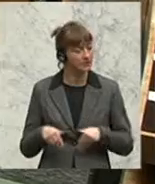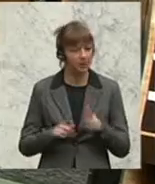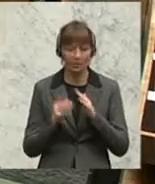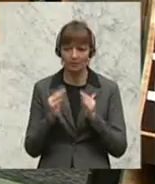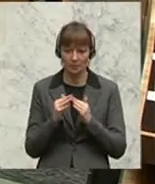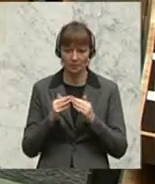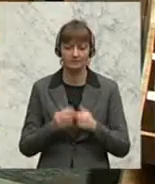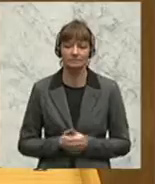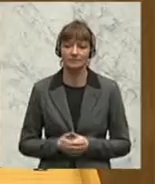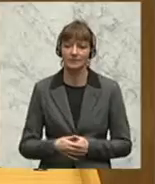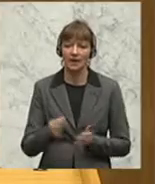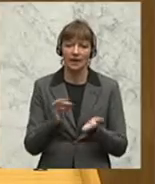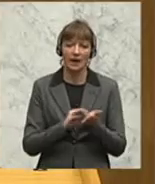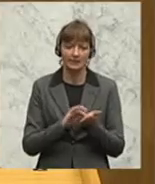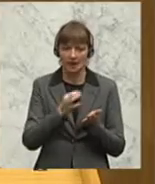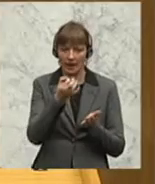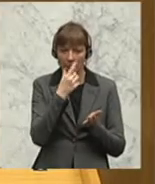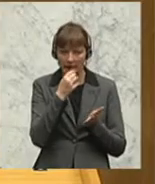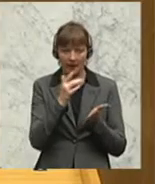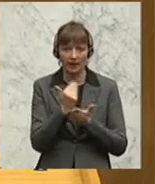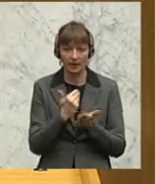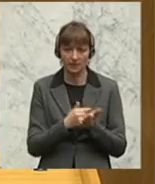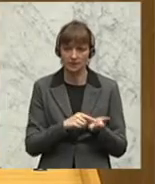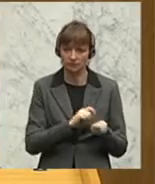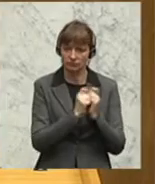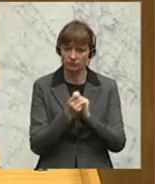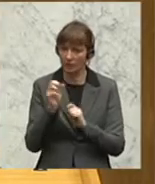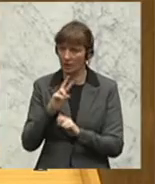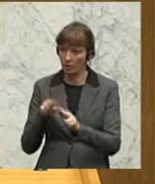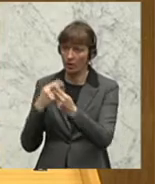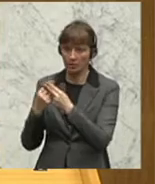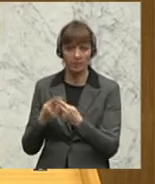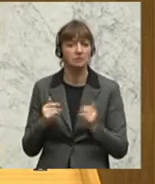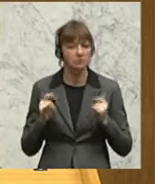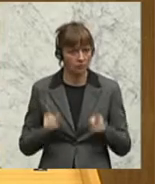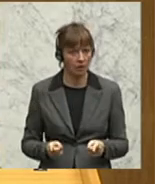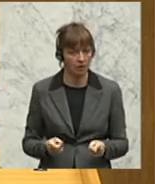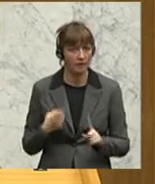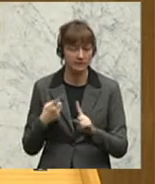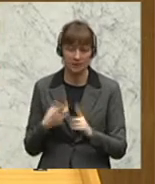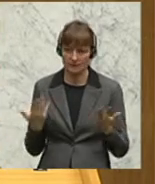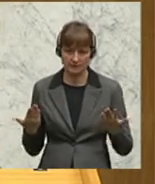des Arzneimittelgesetzes soll der geänderten EU-Richtlinie Rechnung getragen werden. Ziel ist es, die